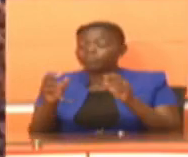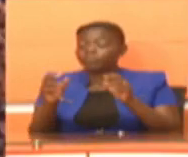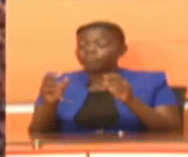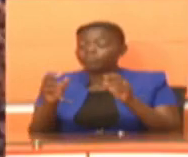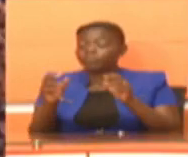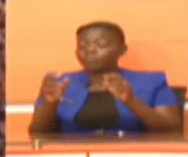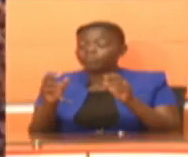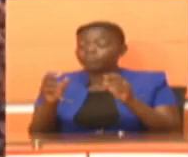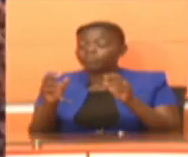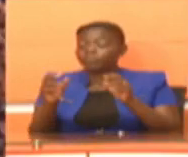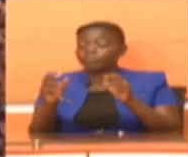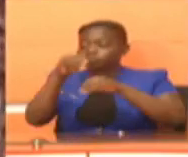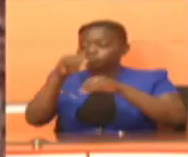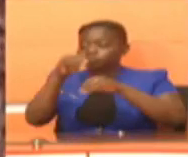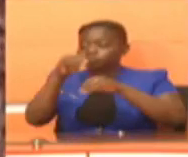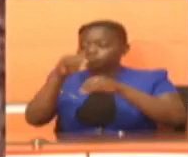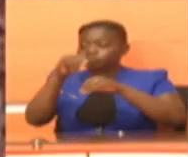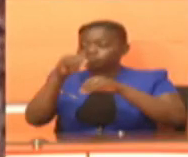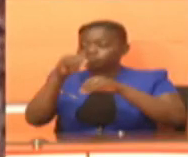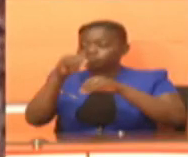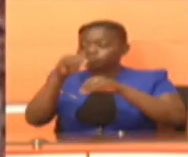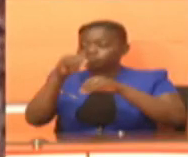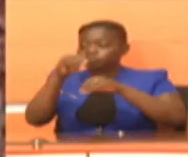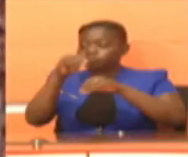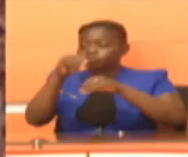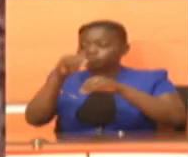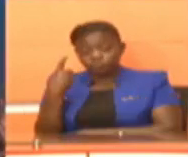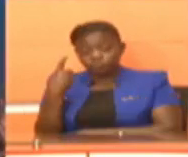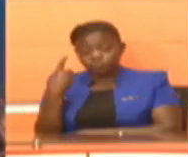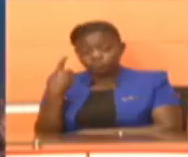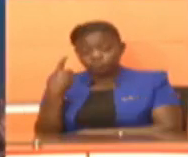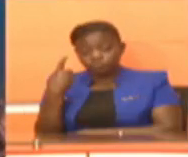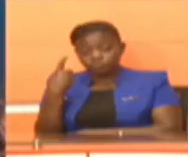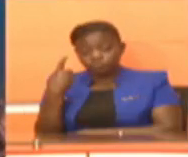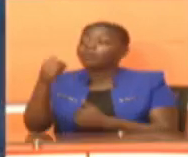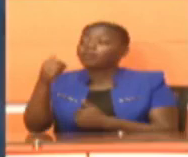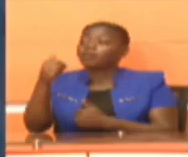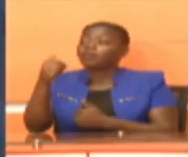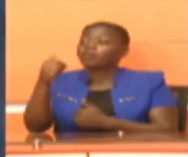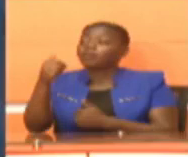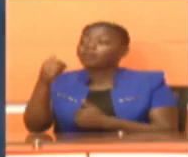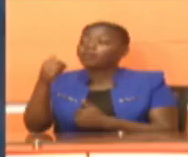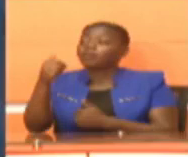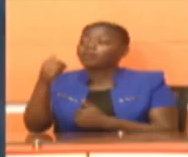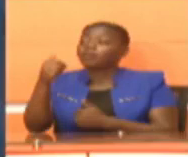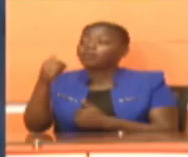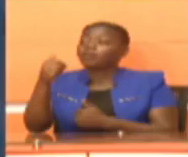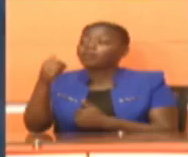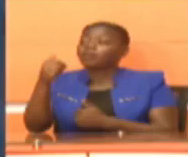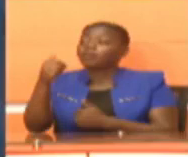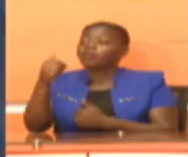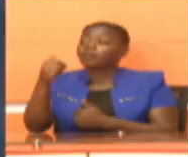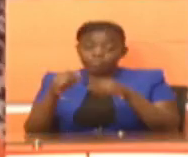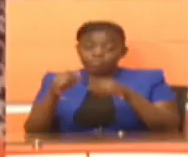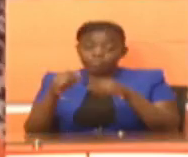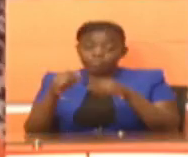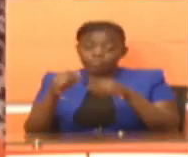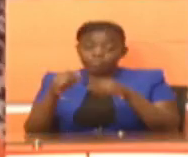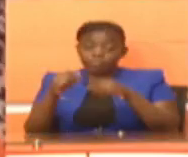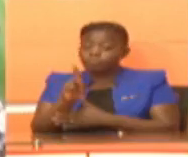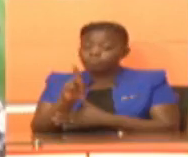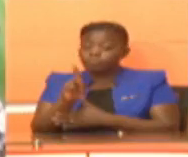ne bakusoloozaamu ssente okitegeera kati abalala nga bakuumi naye baagaana